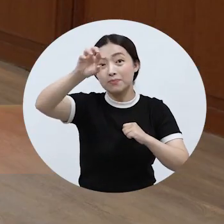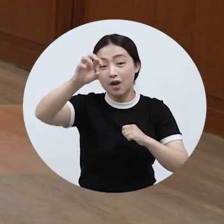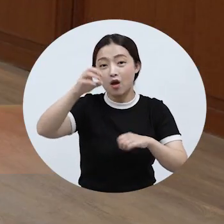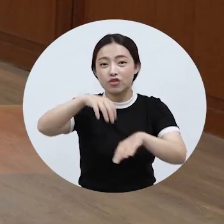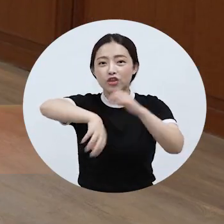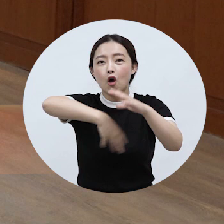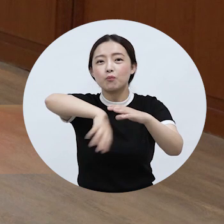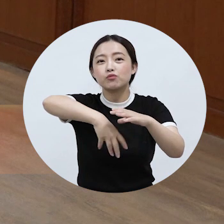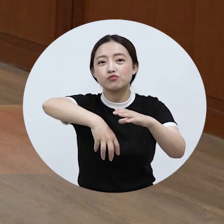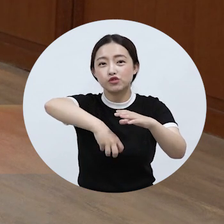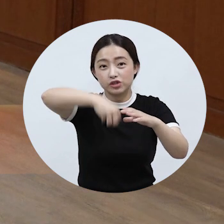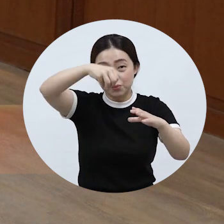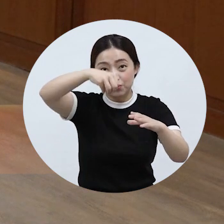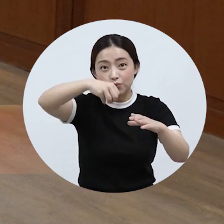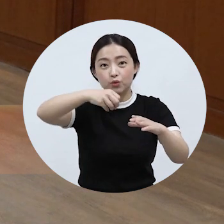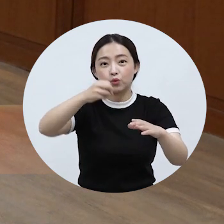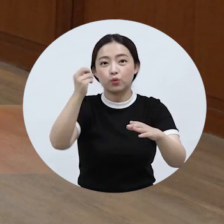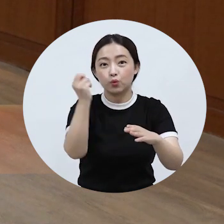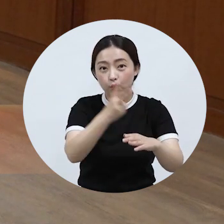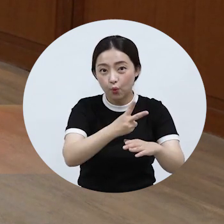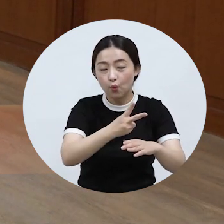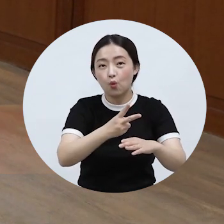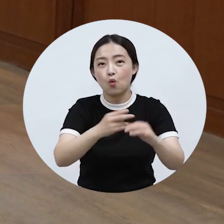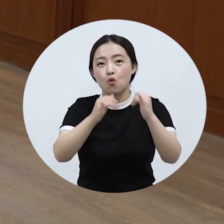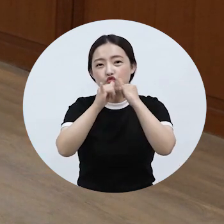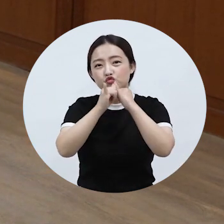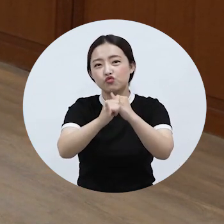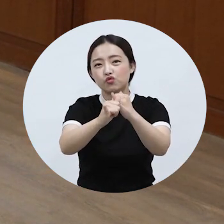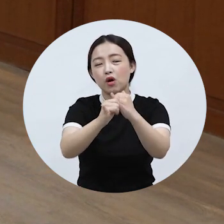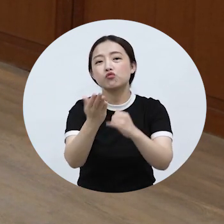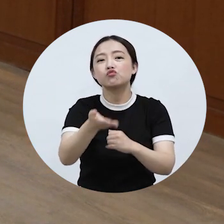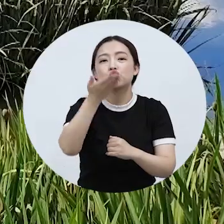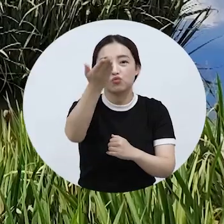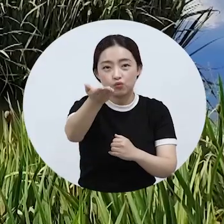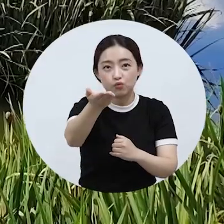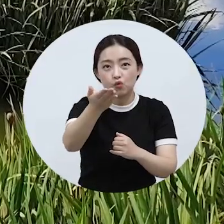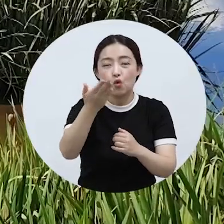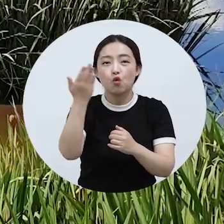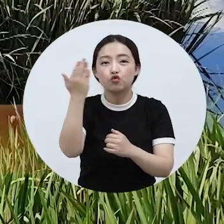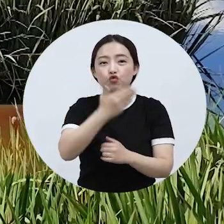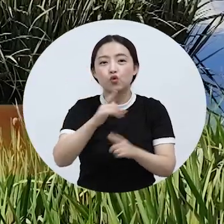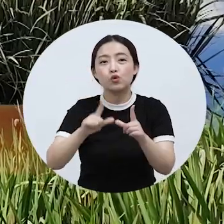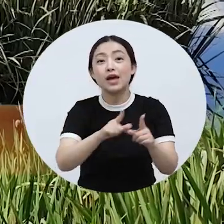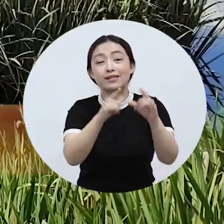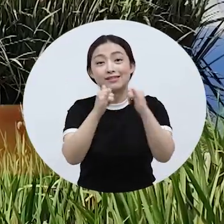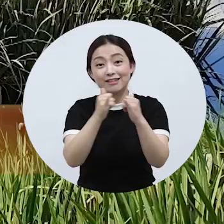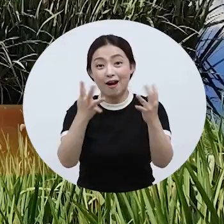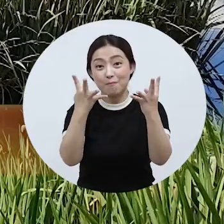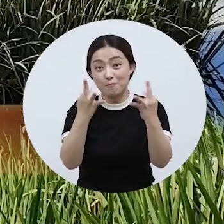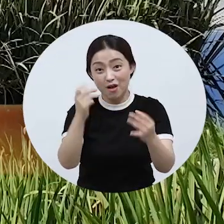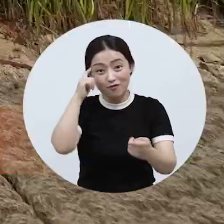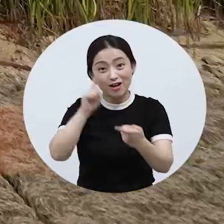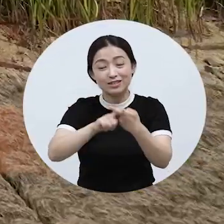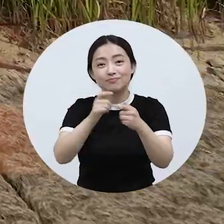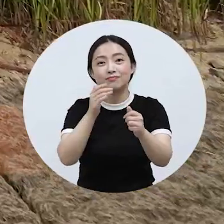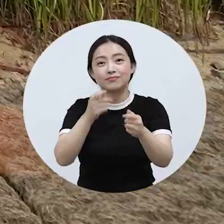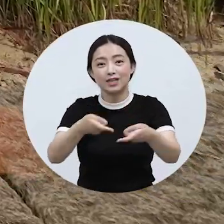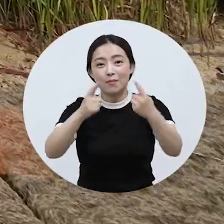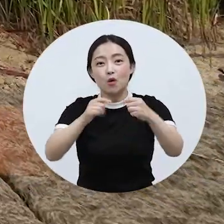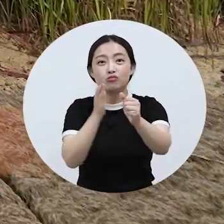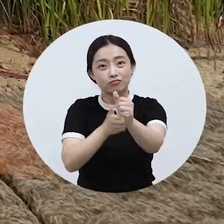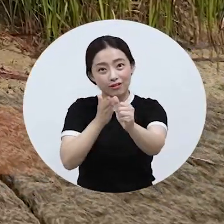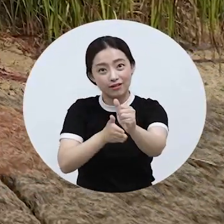우수 포토상이 마련되어 있다고 하니까요. 구로구 주민 여러분의 많은 관심과 참여